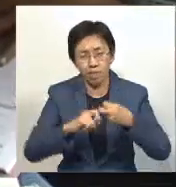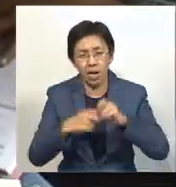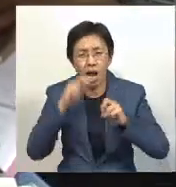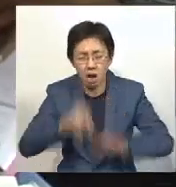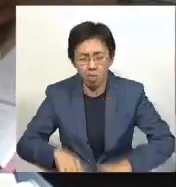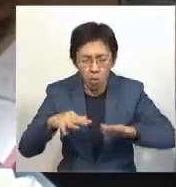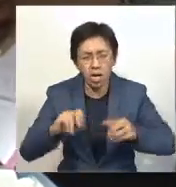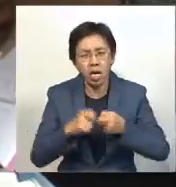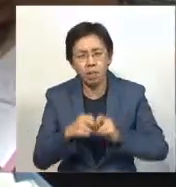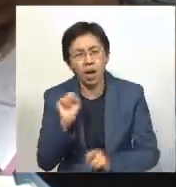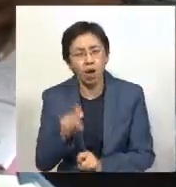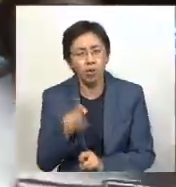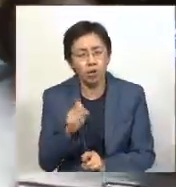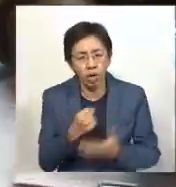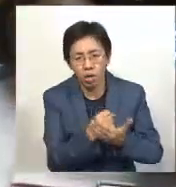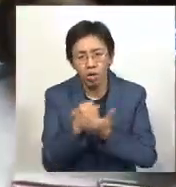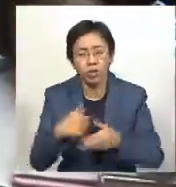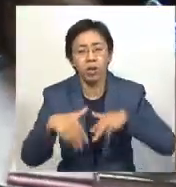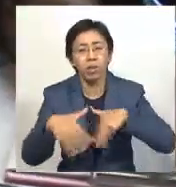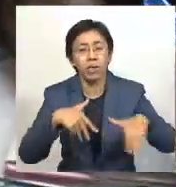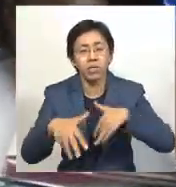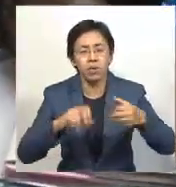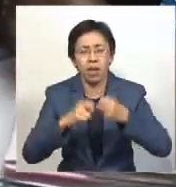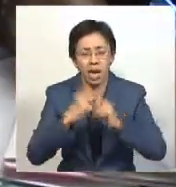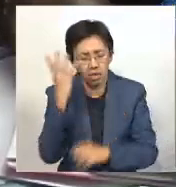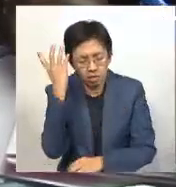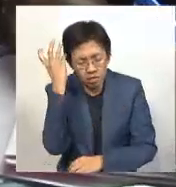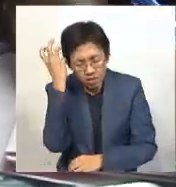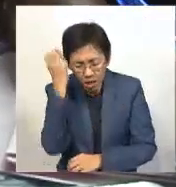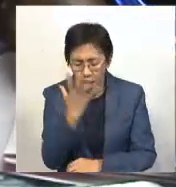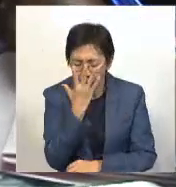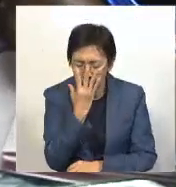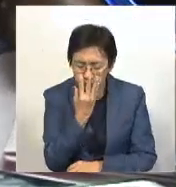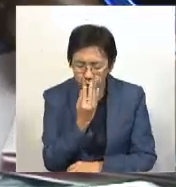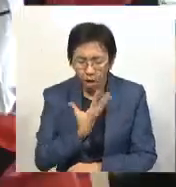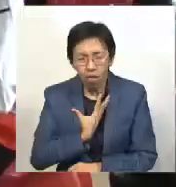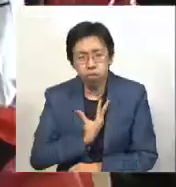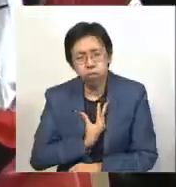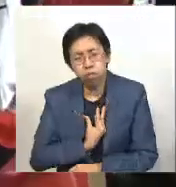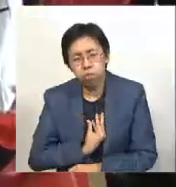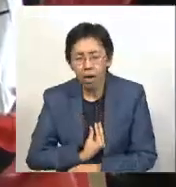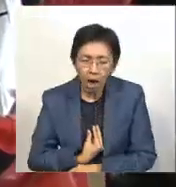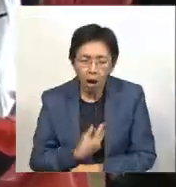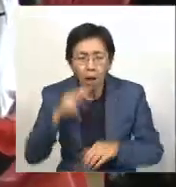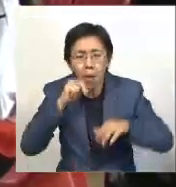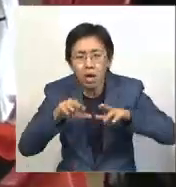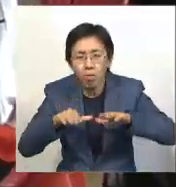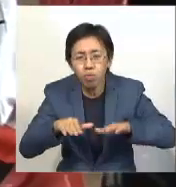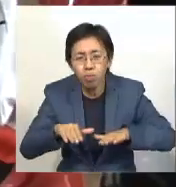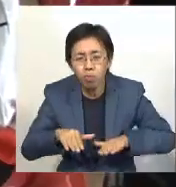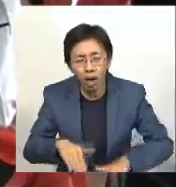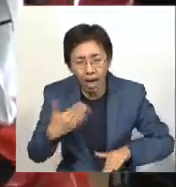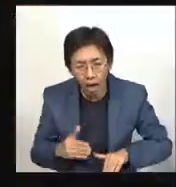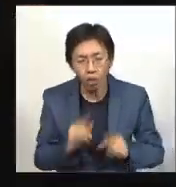กเฉินเพื่อป้องกันและช่วยเหลือประชาชนในภาวะเครียดและซึมเศร้าในสถานการณ์หลังน้ำลดโดยเริ่มจากการรับ